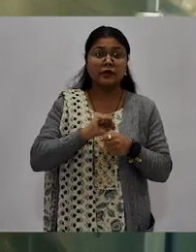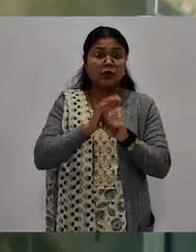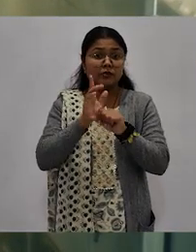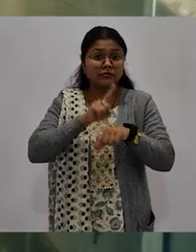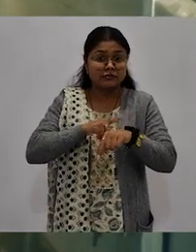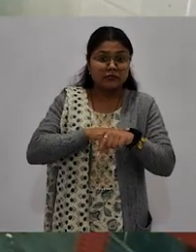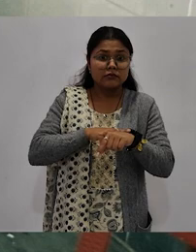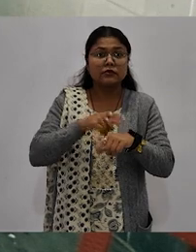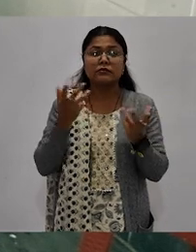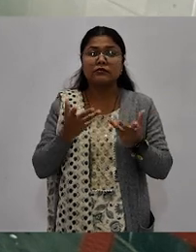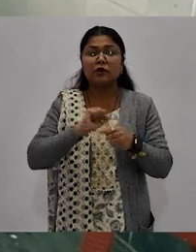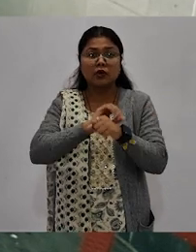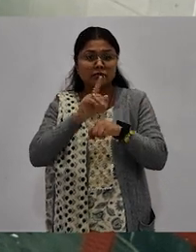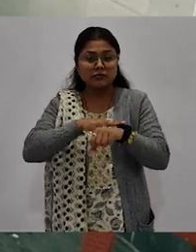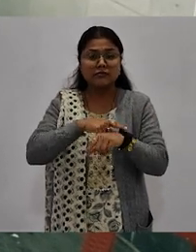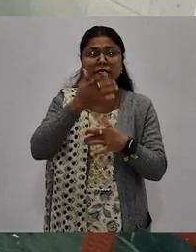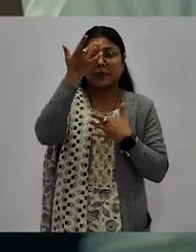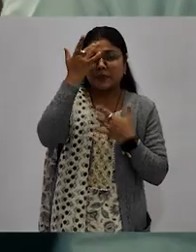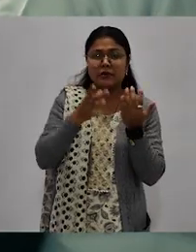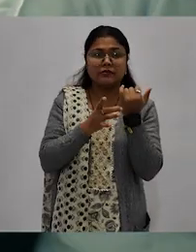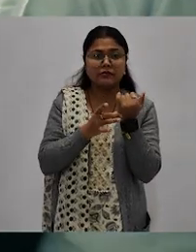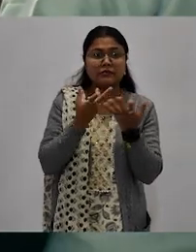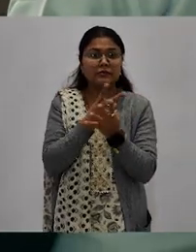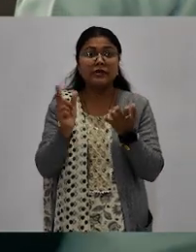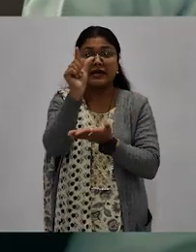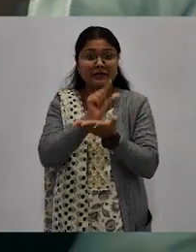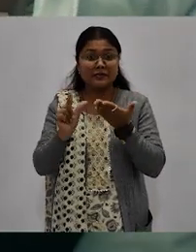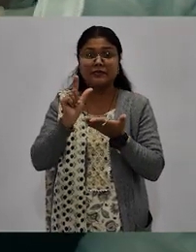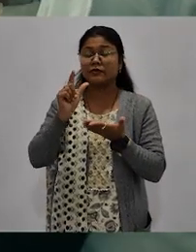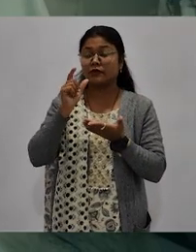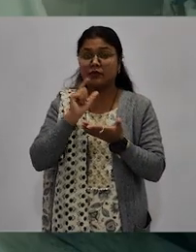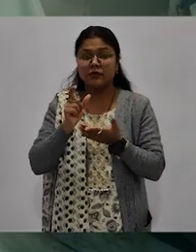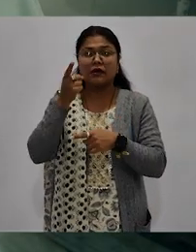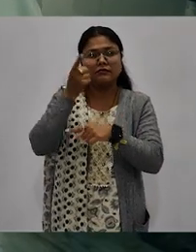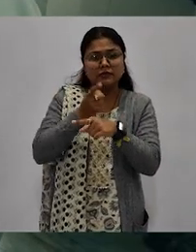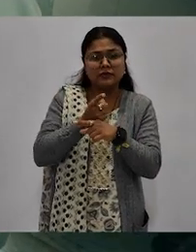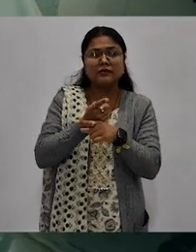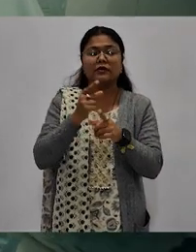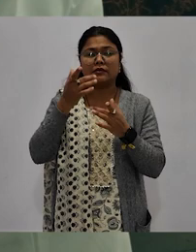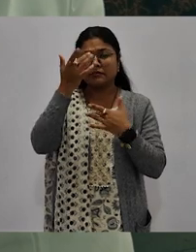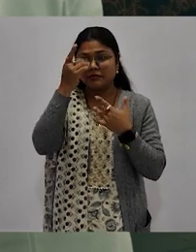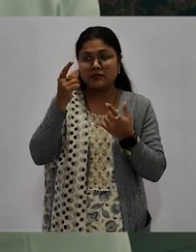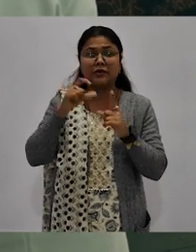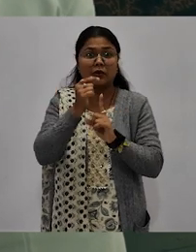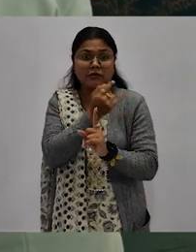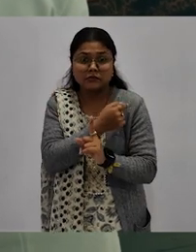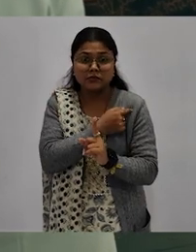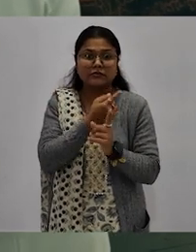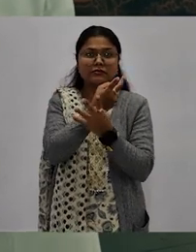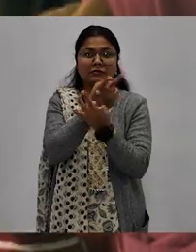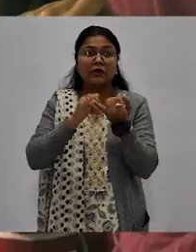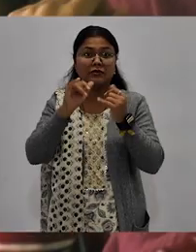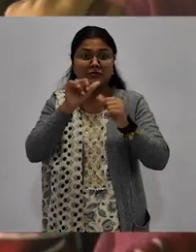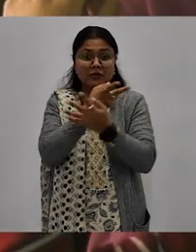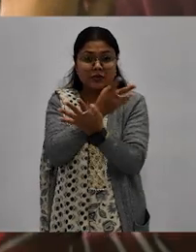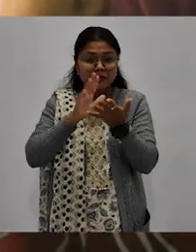কোভিডকালীন সময়ছোৱাতো কোভিড চিকিৎসালয় হিচাপে মহাবিদ্যালয়খনৰ প্ৰতিগৰাকী শিক্ষক, চিকিৎসক তথা স্বাস্থ্যকৰ্মীয়ে